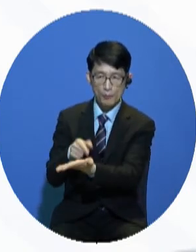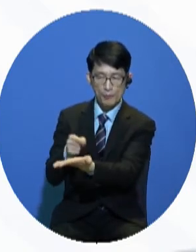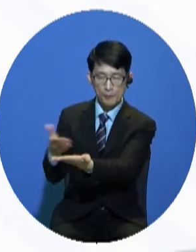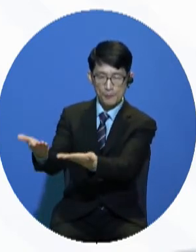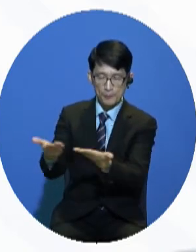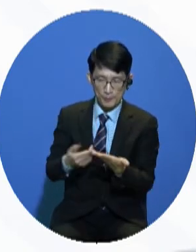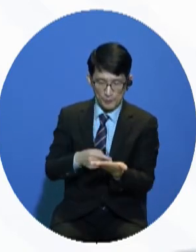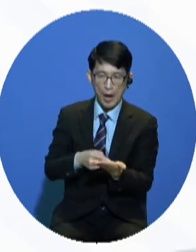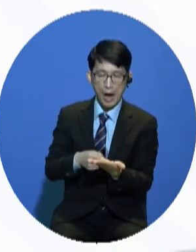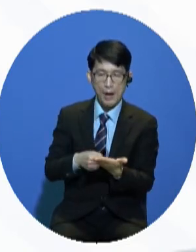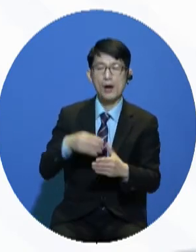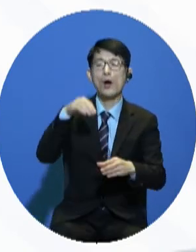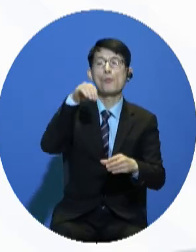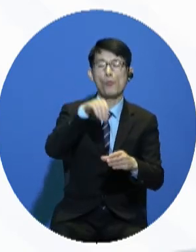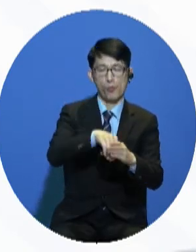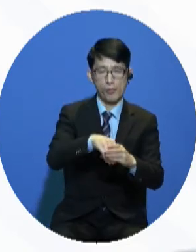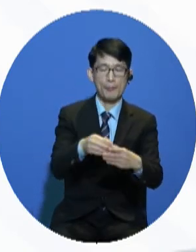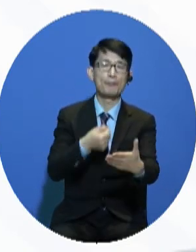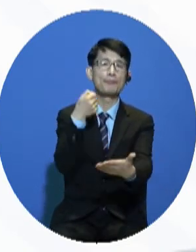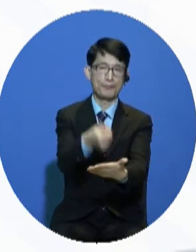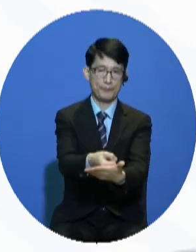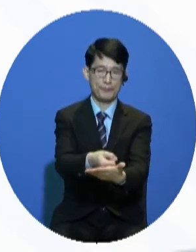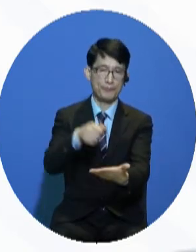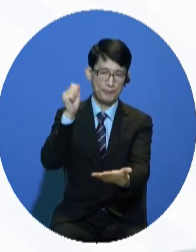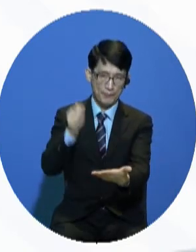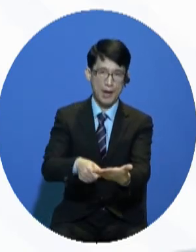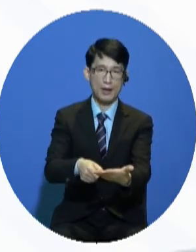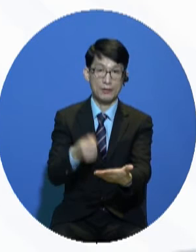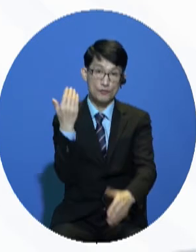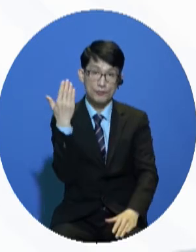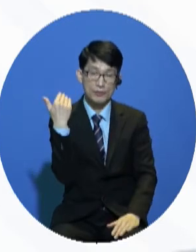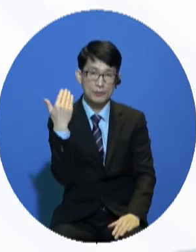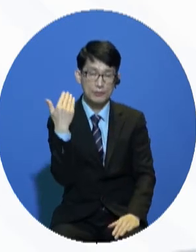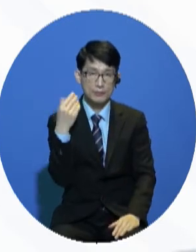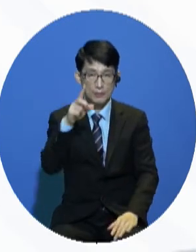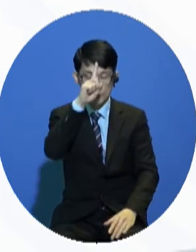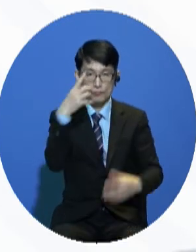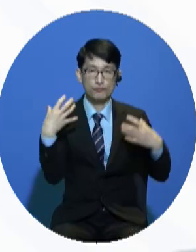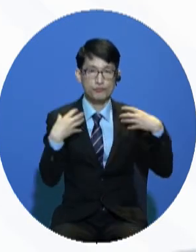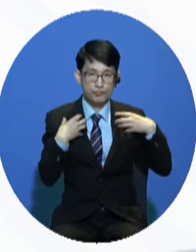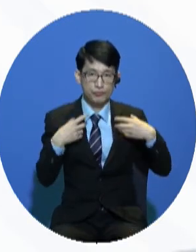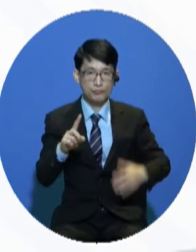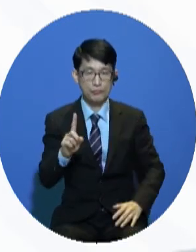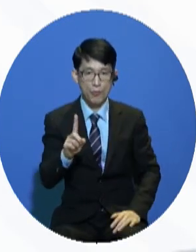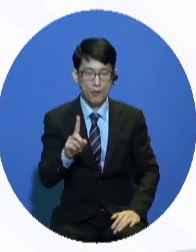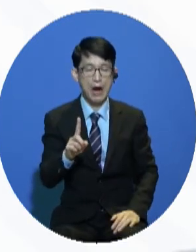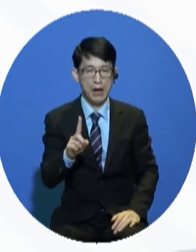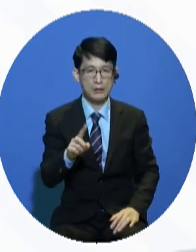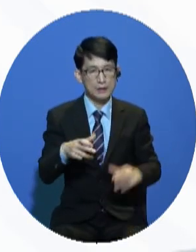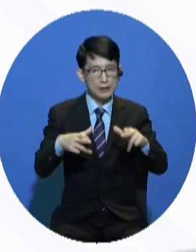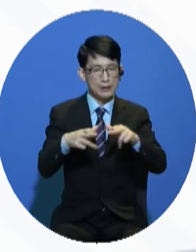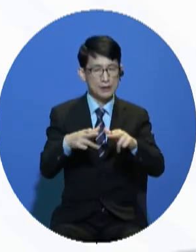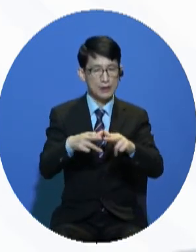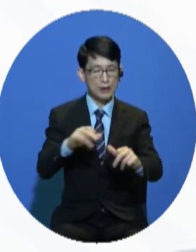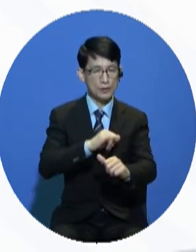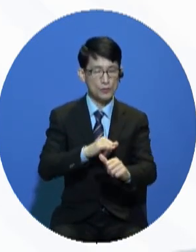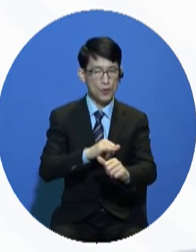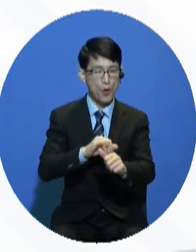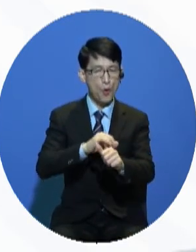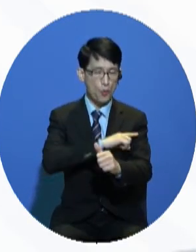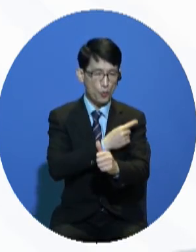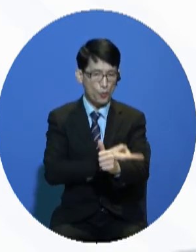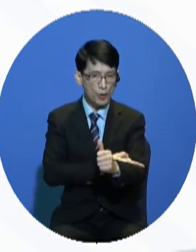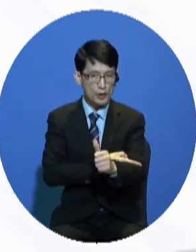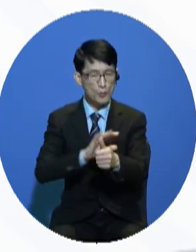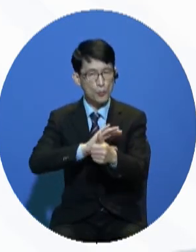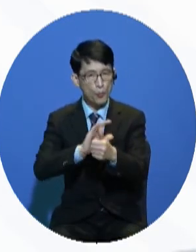국정과제에 포함을 시키기도 했고 그리고 최근에 정부에서도 정부 차원의 장애인 권리